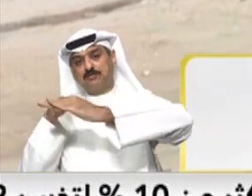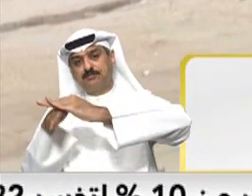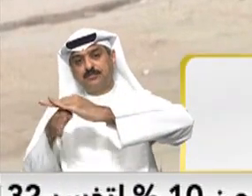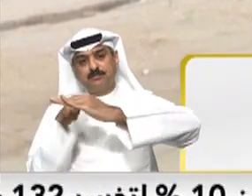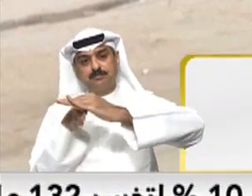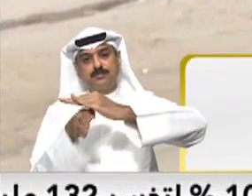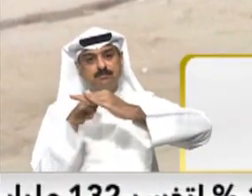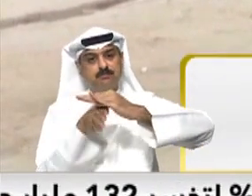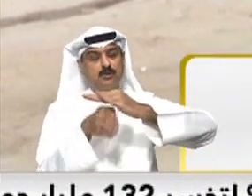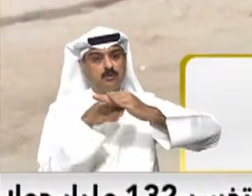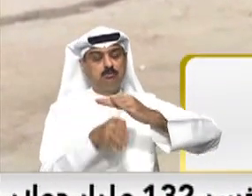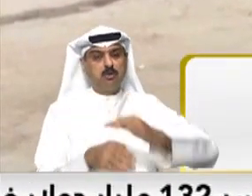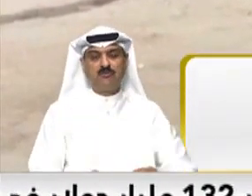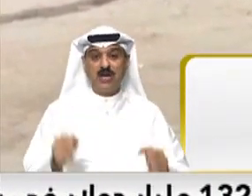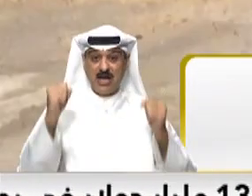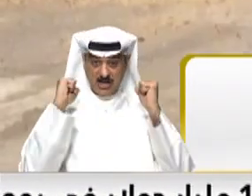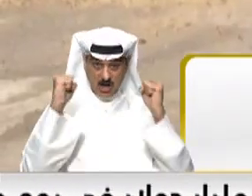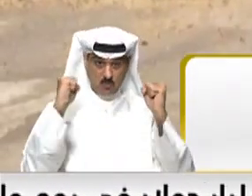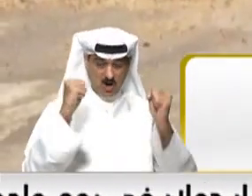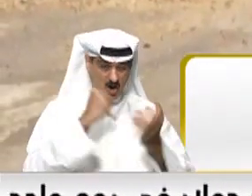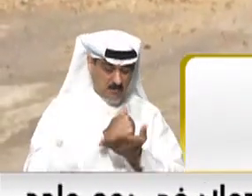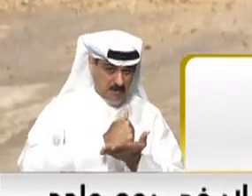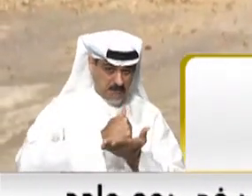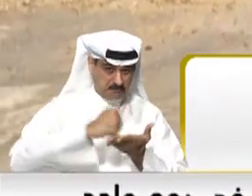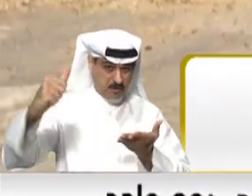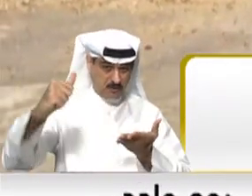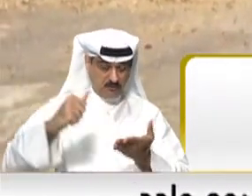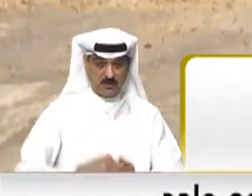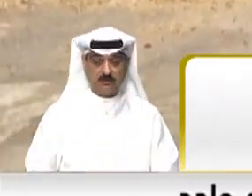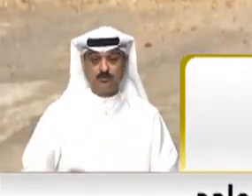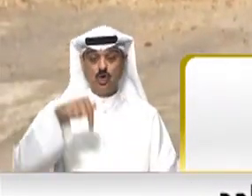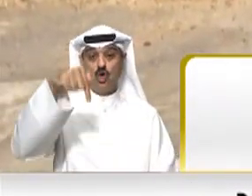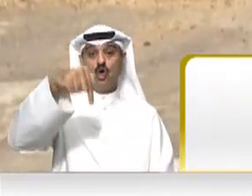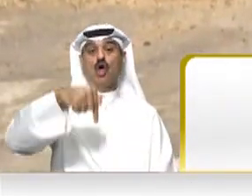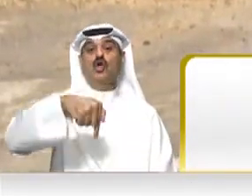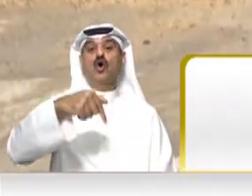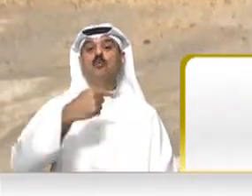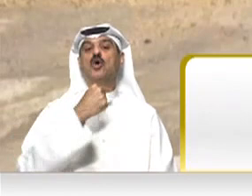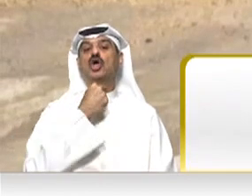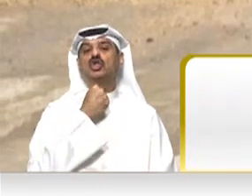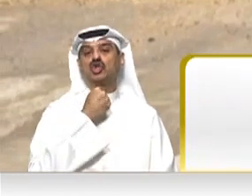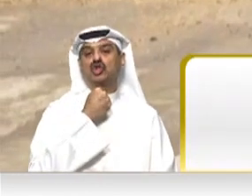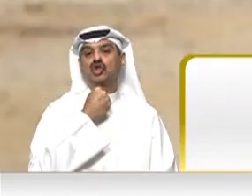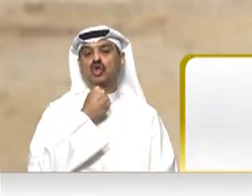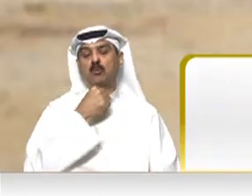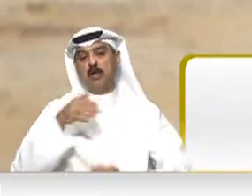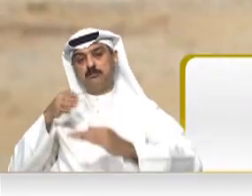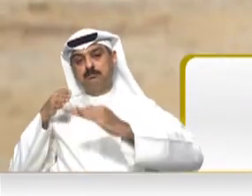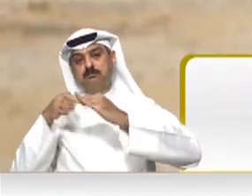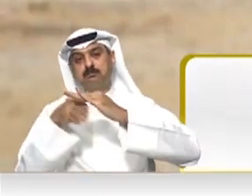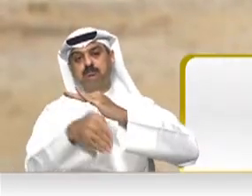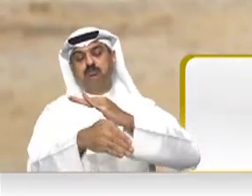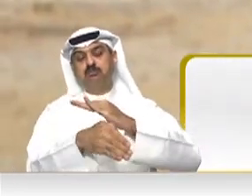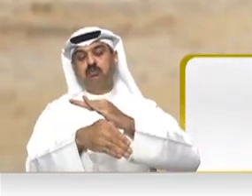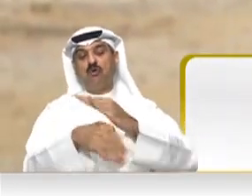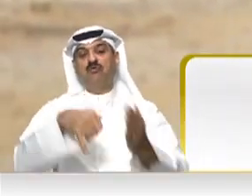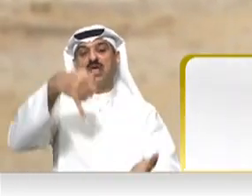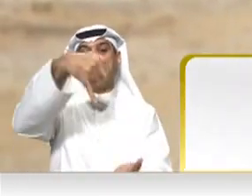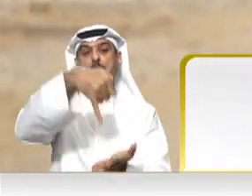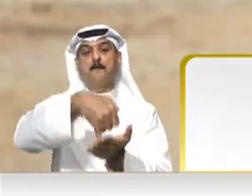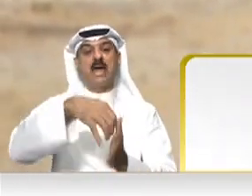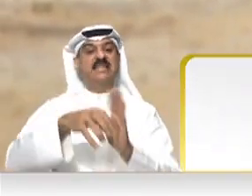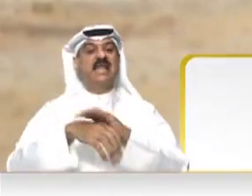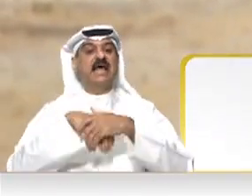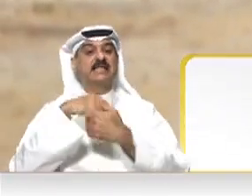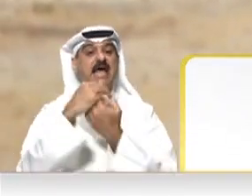على المقاومة بحسب ادعائهم. فجر الجمعة اقتحم جيش الاحتلال مدينة نابلس ومحيط قبر يوسف والبلدات